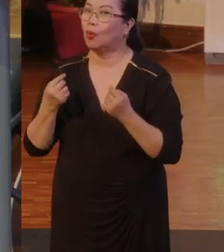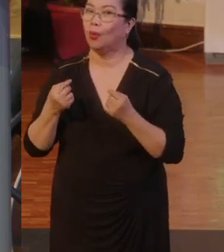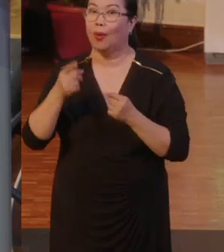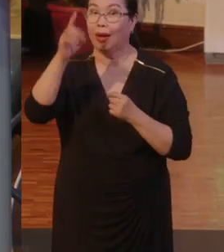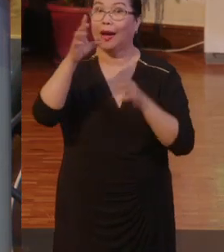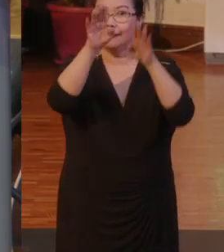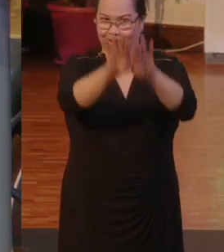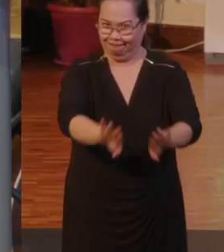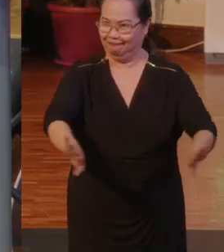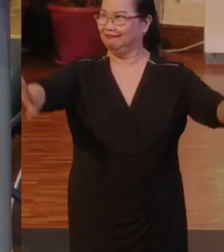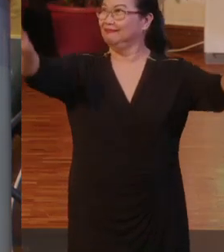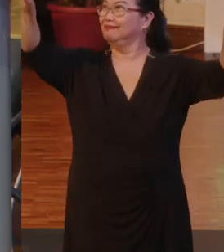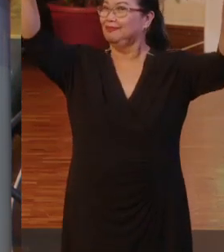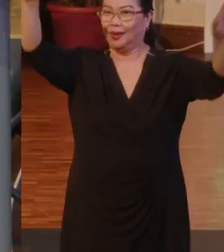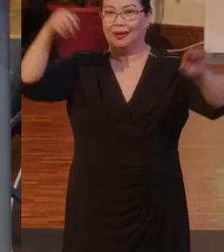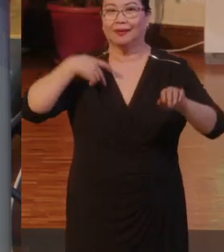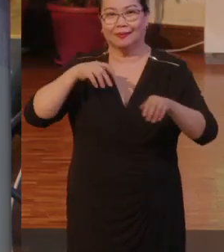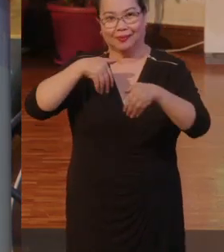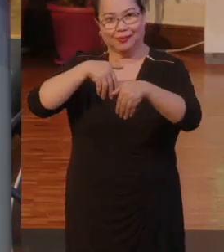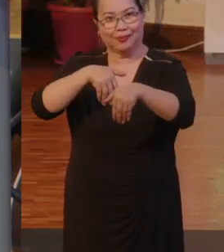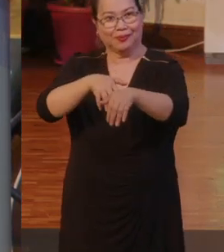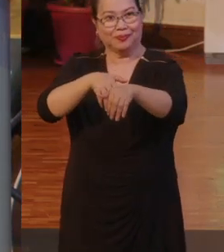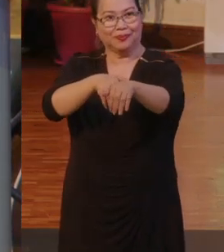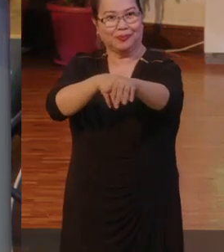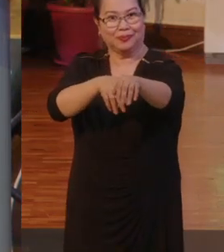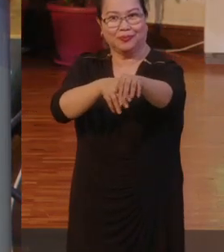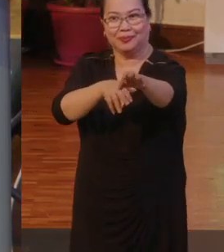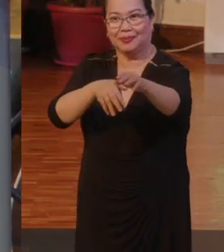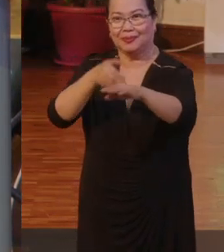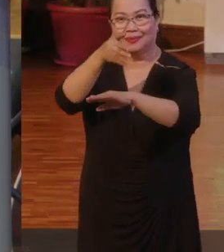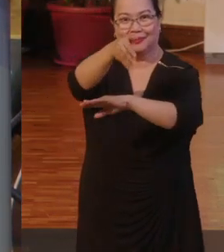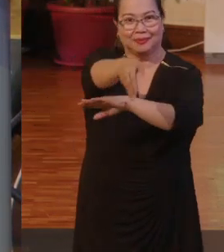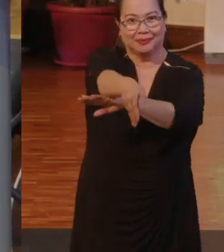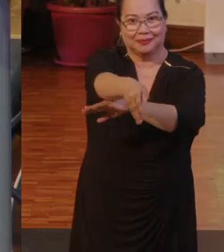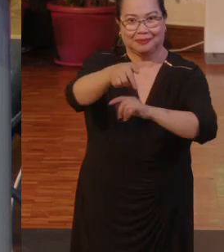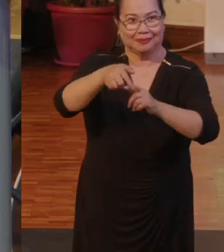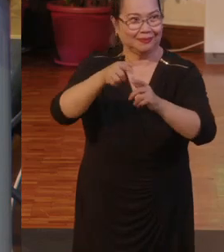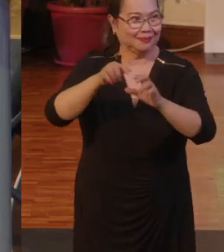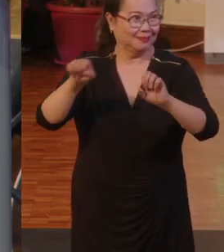dagat para sila ay makatawid sa kabila.